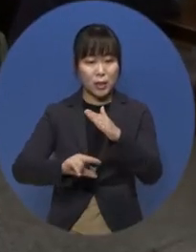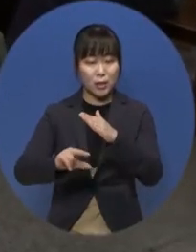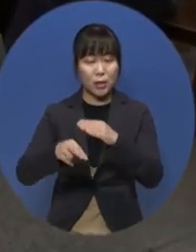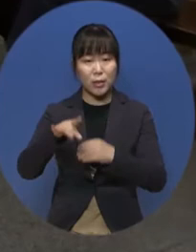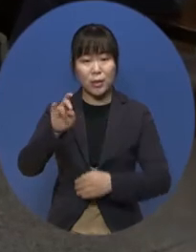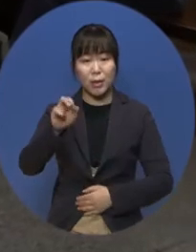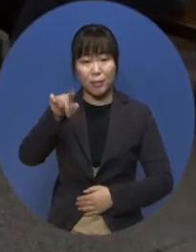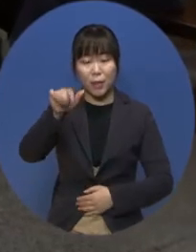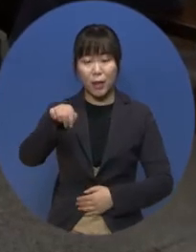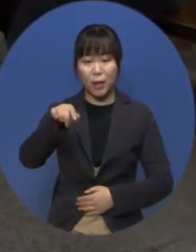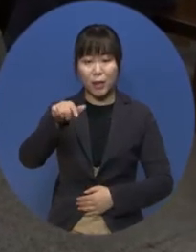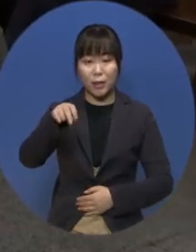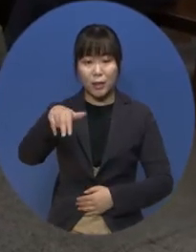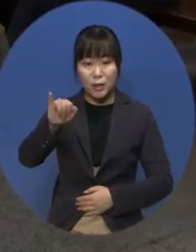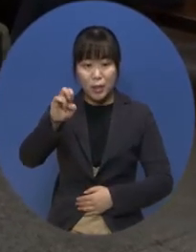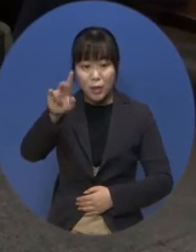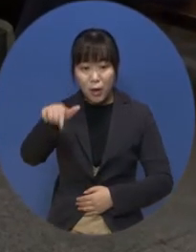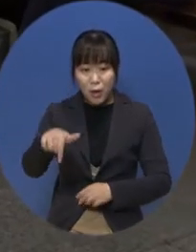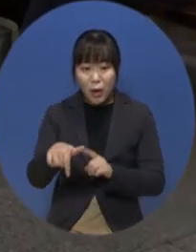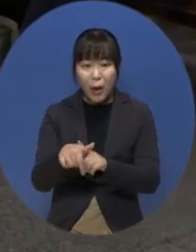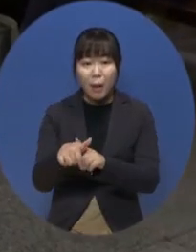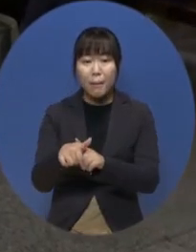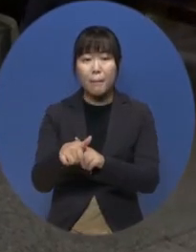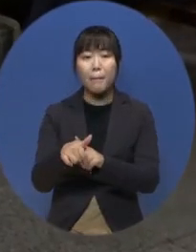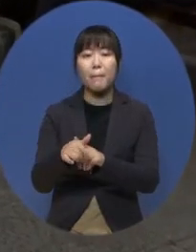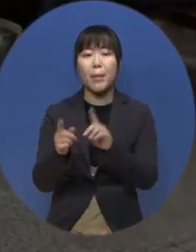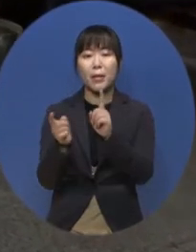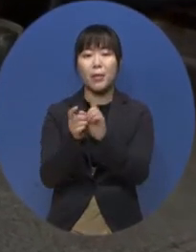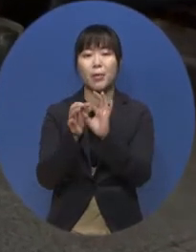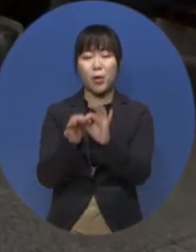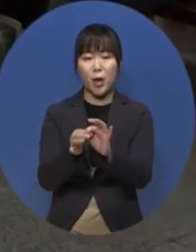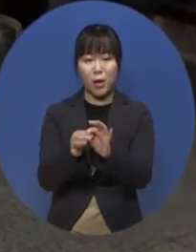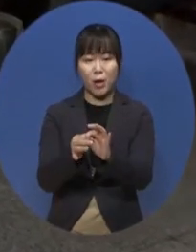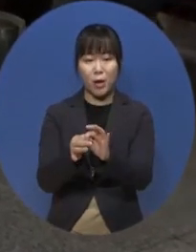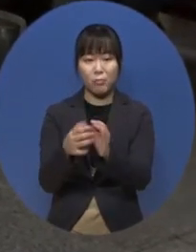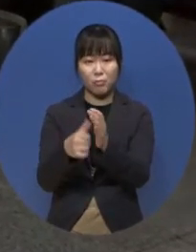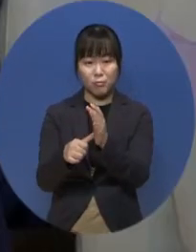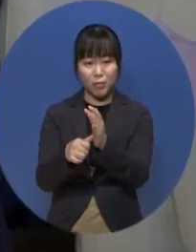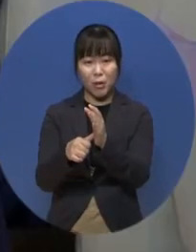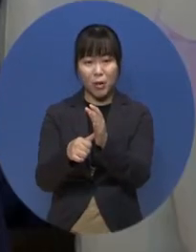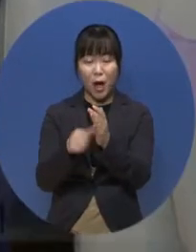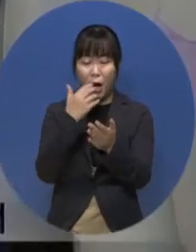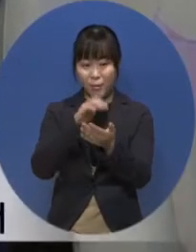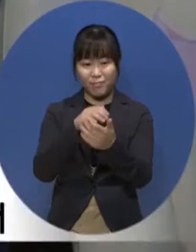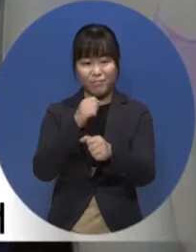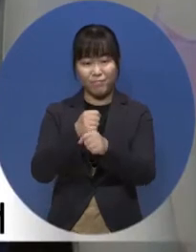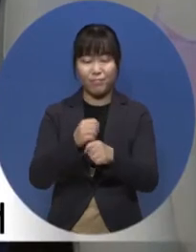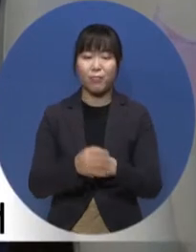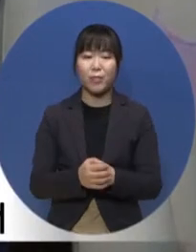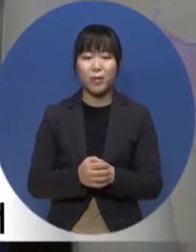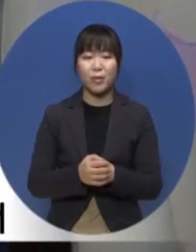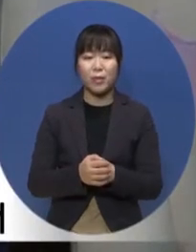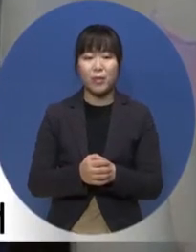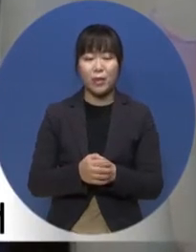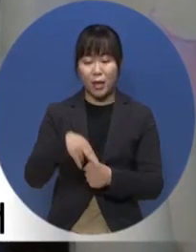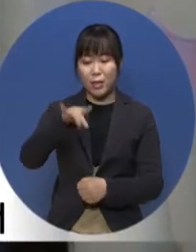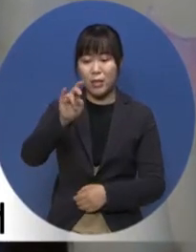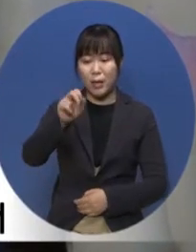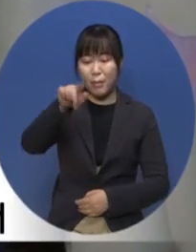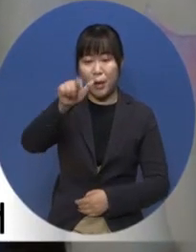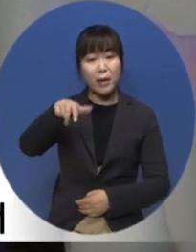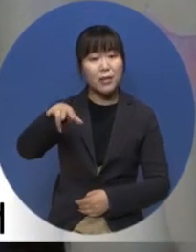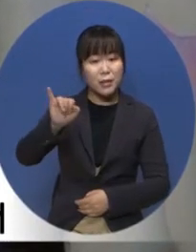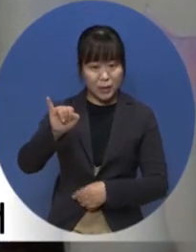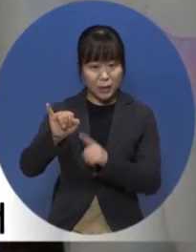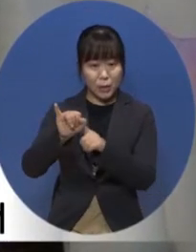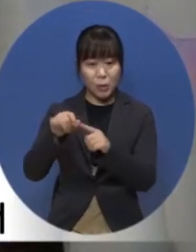가수 배우 만남의 조용 을 조성 사업이 를 지원했습니다 3 각기 밖에는 그